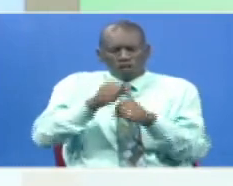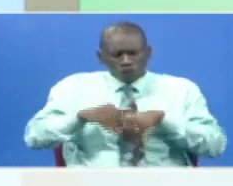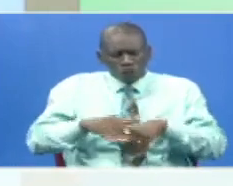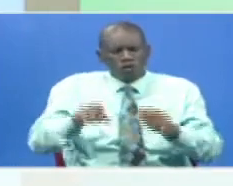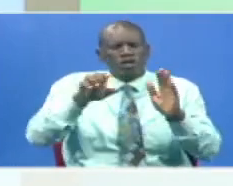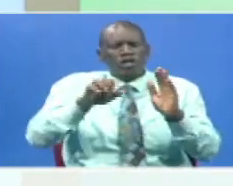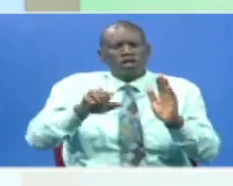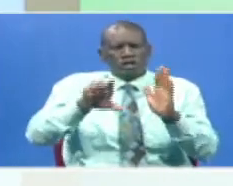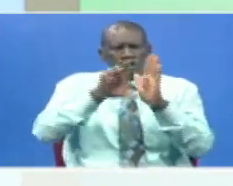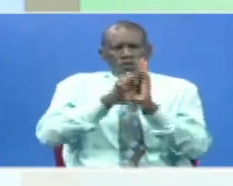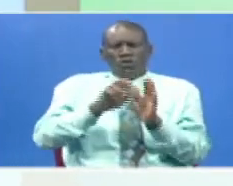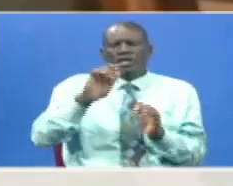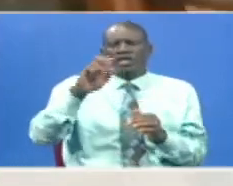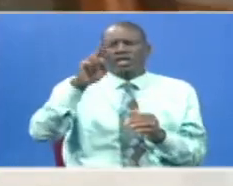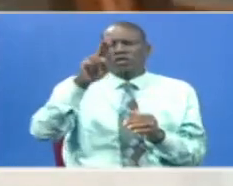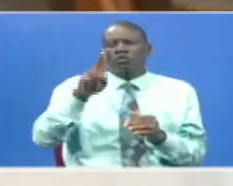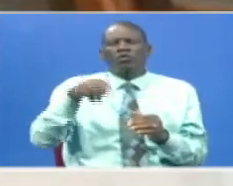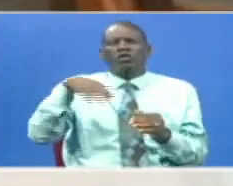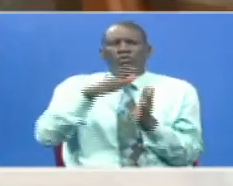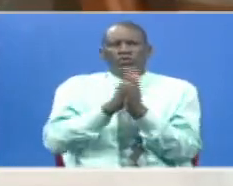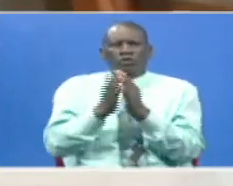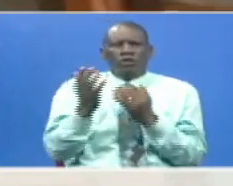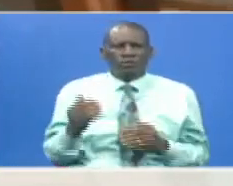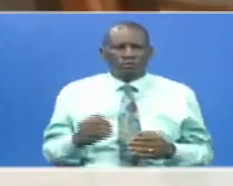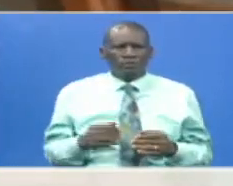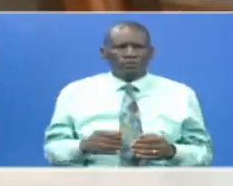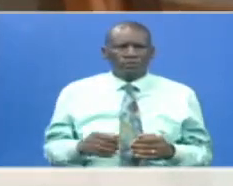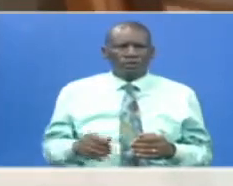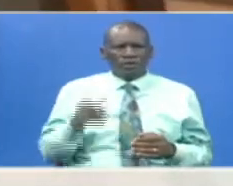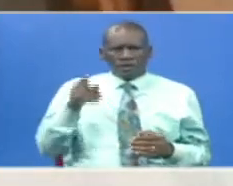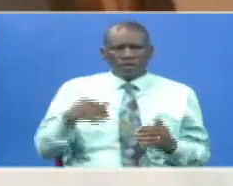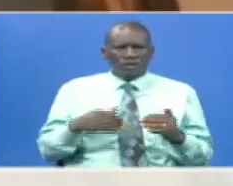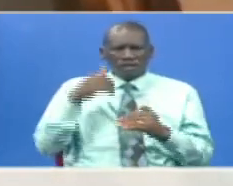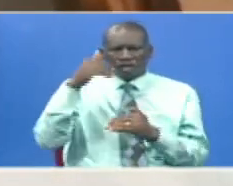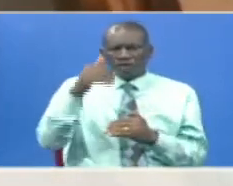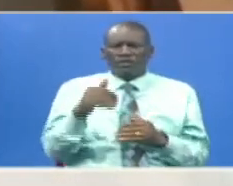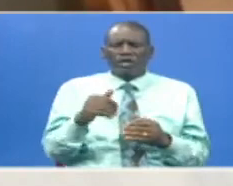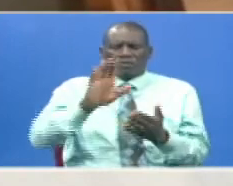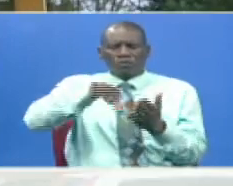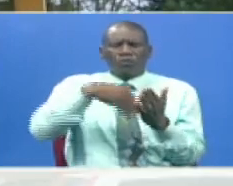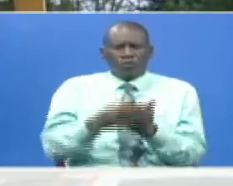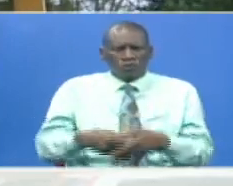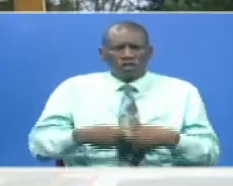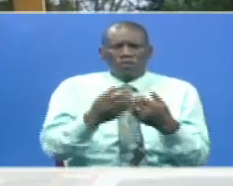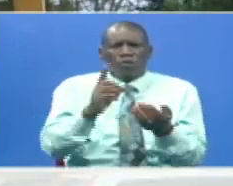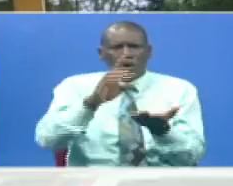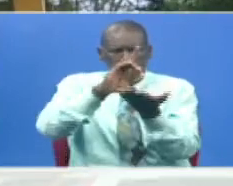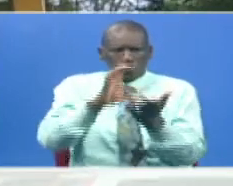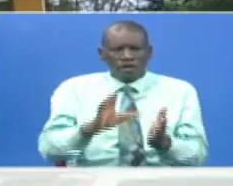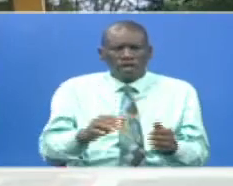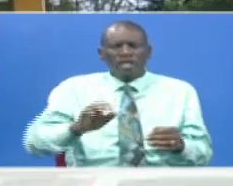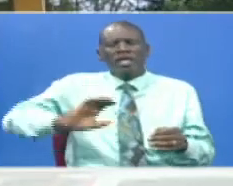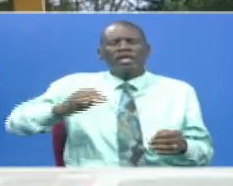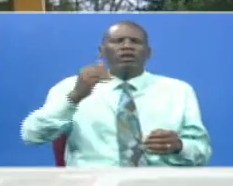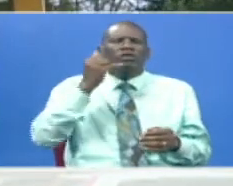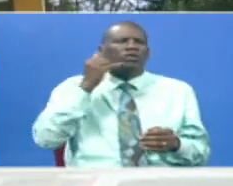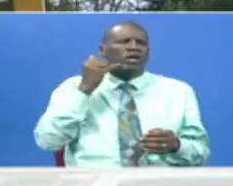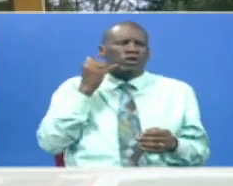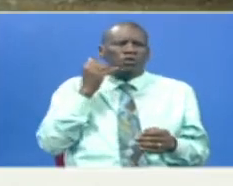Kieru ana maelezo zaidi. Uteuzi huo ulifuatia ombi lililowasilishwa na daktari mmoja katika kaunti ya